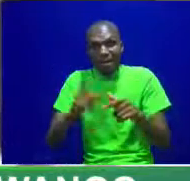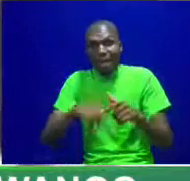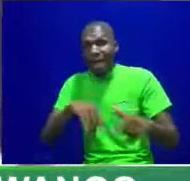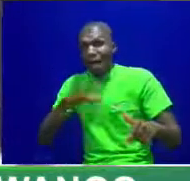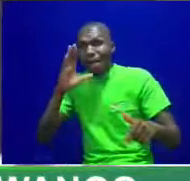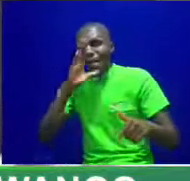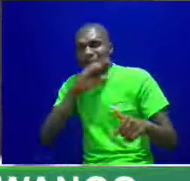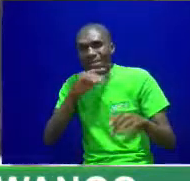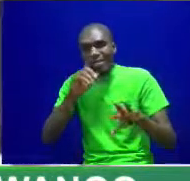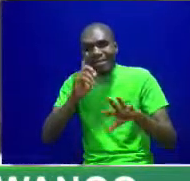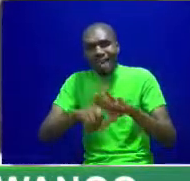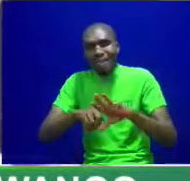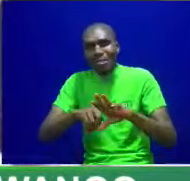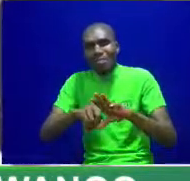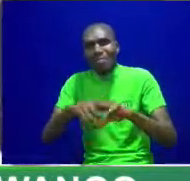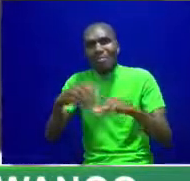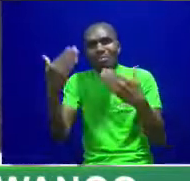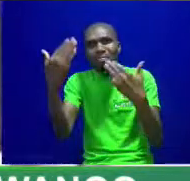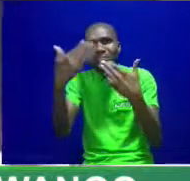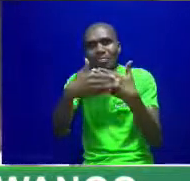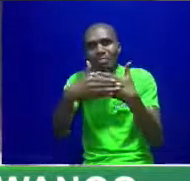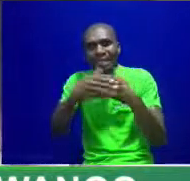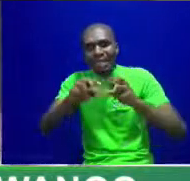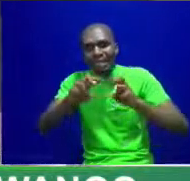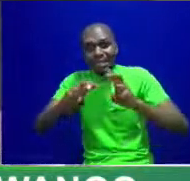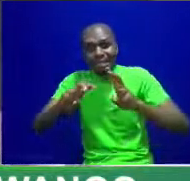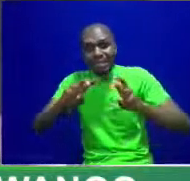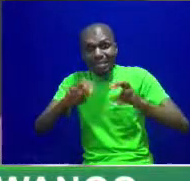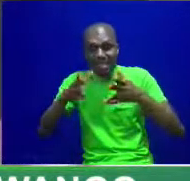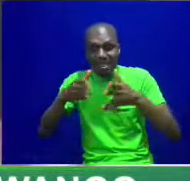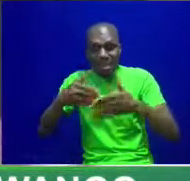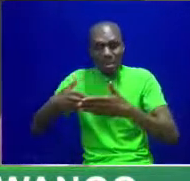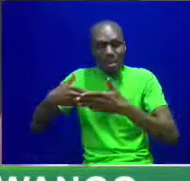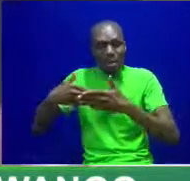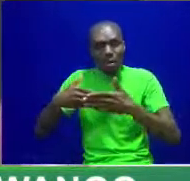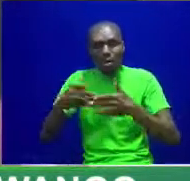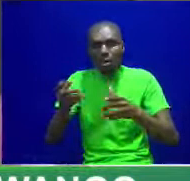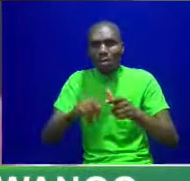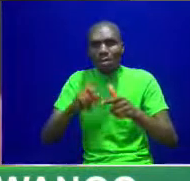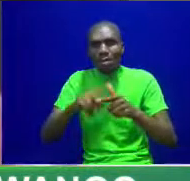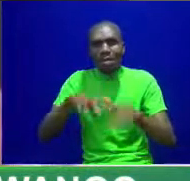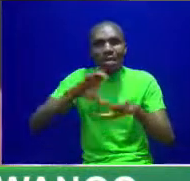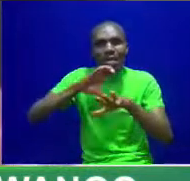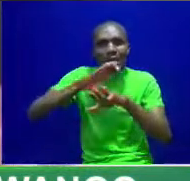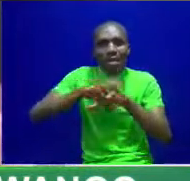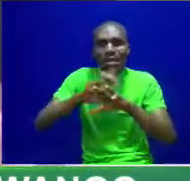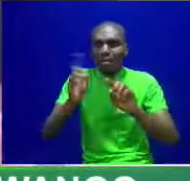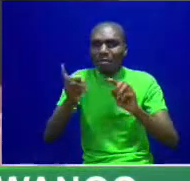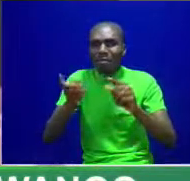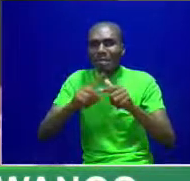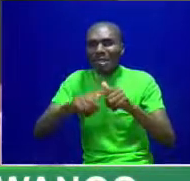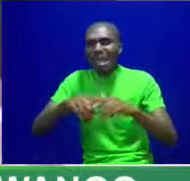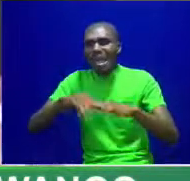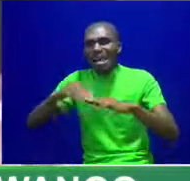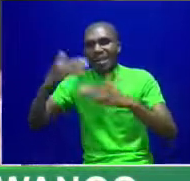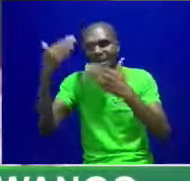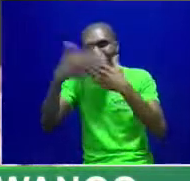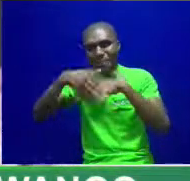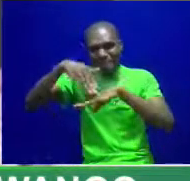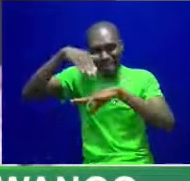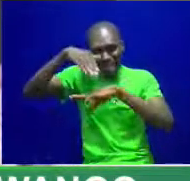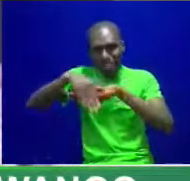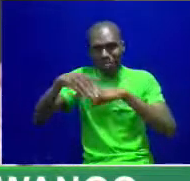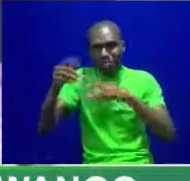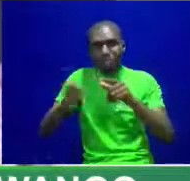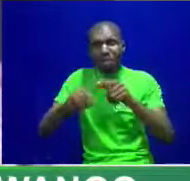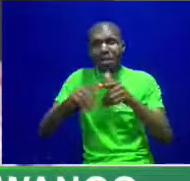siku imeingia wakaanza kumtafuta imekuwa saa ya usiku. Hawa kumpata wakakuja kumpata saa imekuwa usiku kabisa.